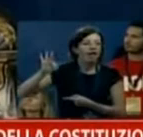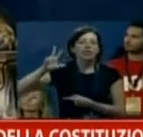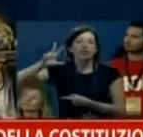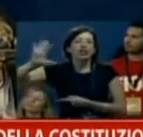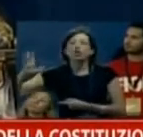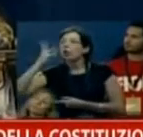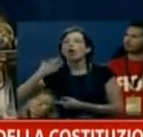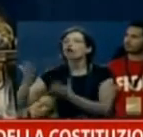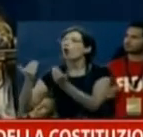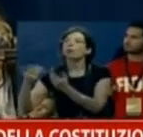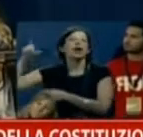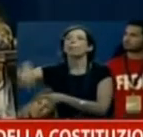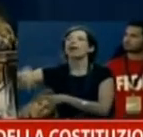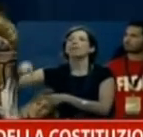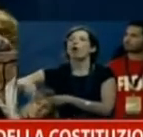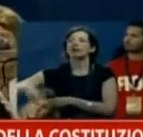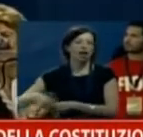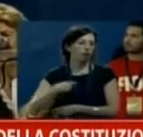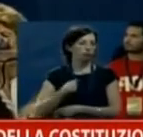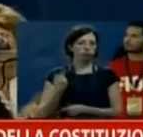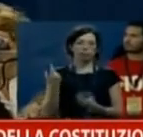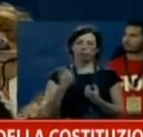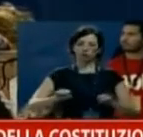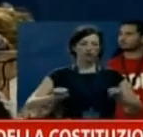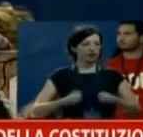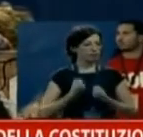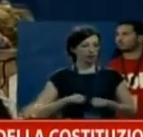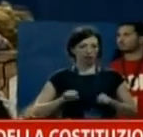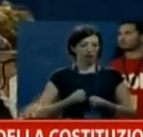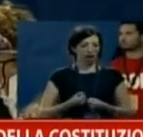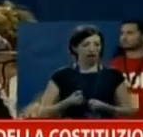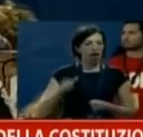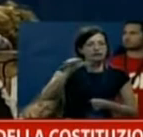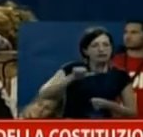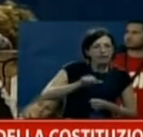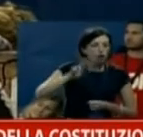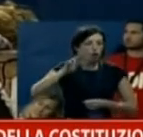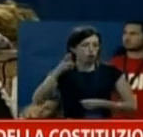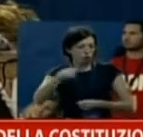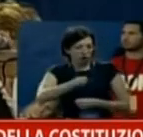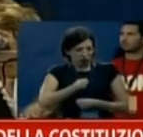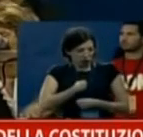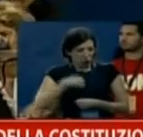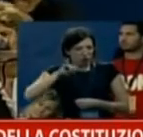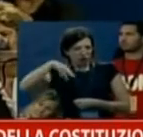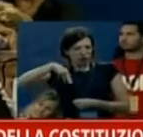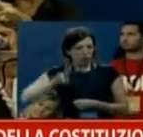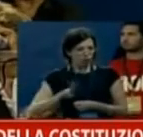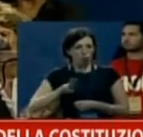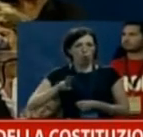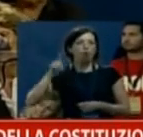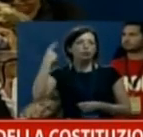o levare a Stefano Rodotà l'IMU sulla prima casa, perché Stefano Rodotà non è ricco, ma l'IMU sulla prima